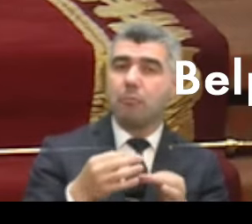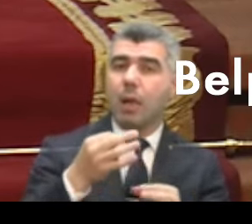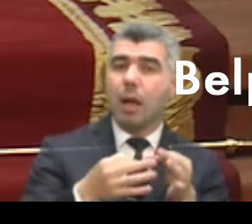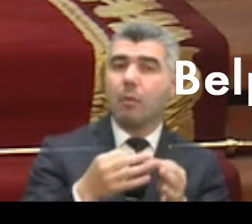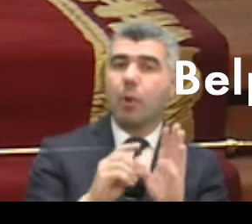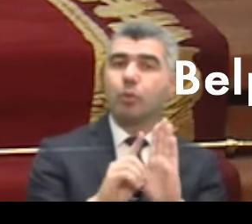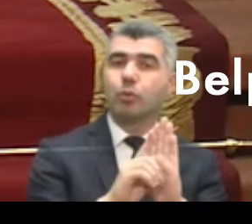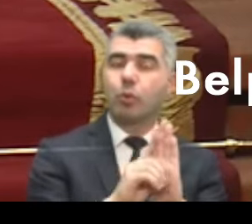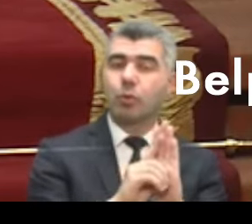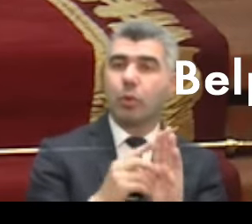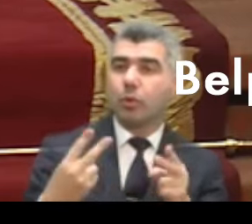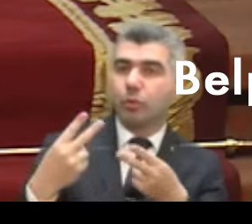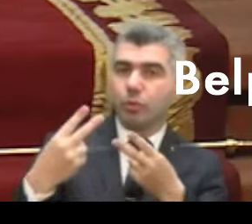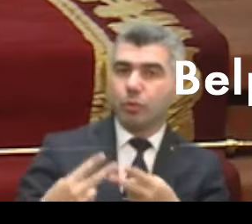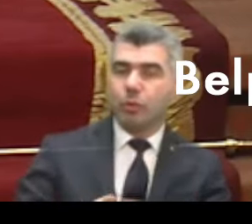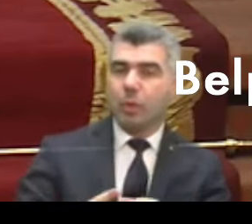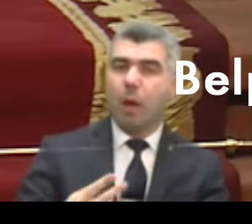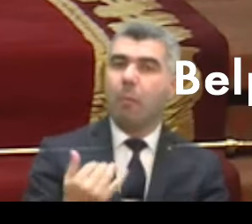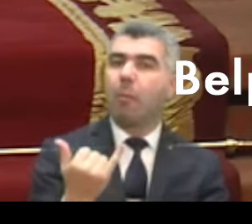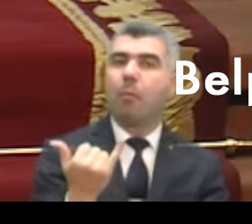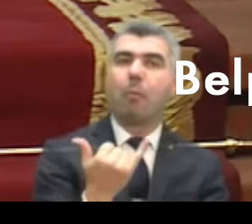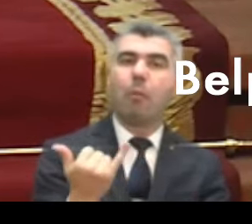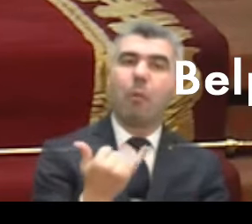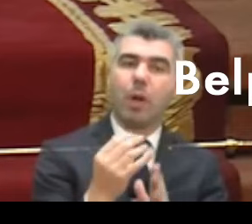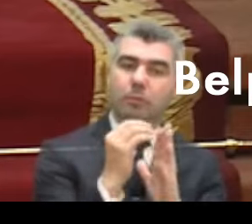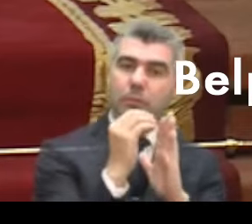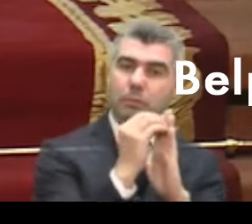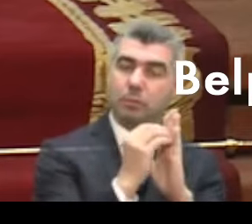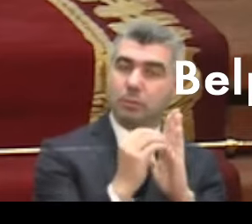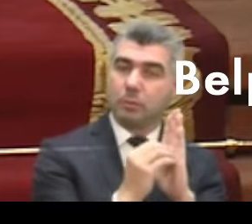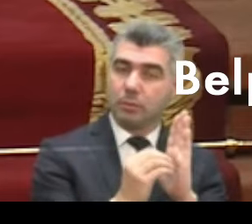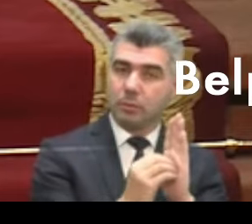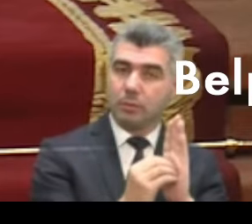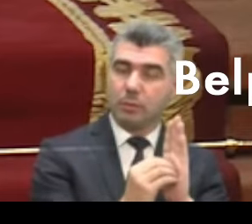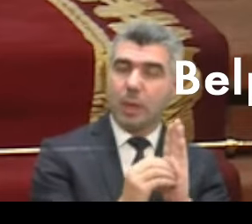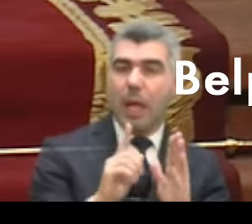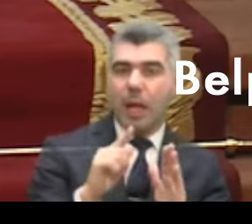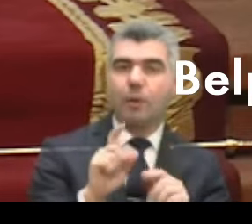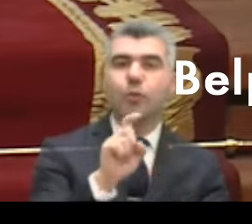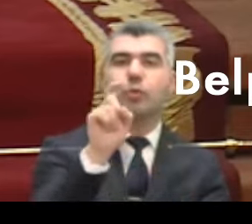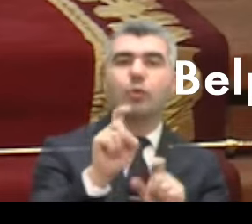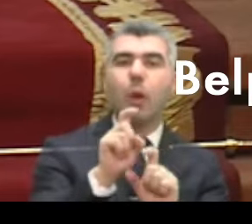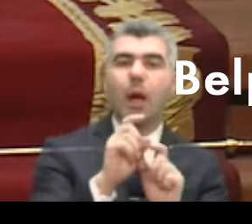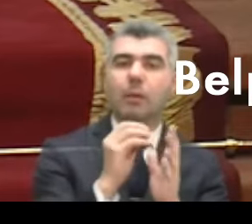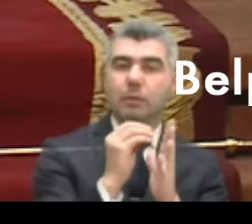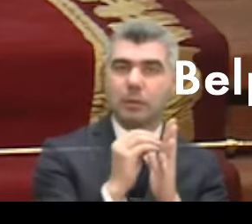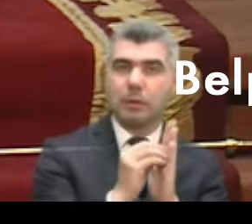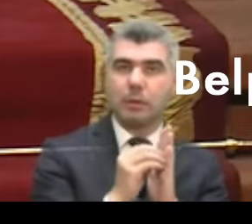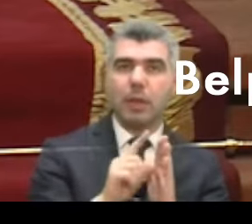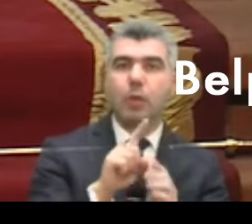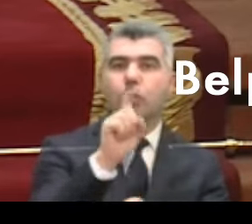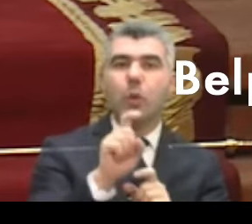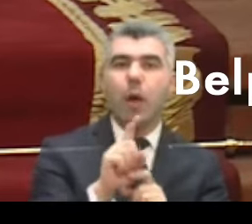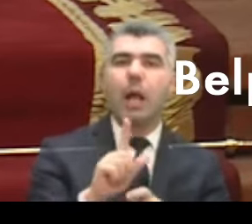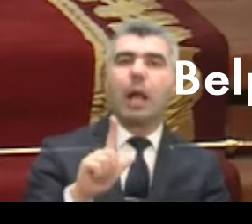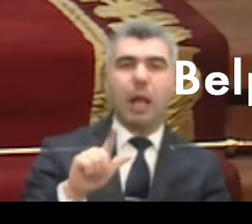هذ المتول اشترط توفر الاسئله الاسئله